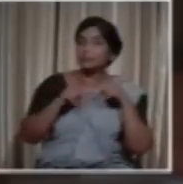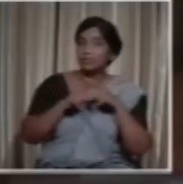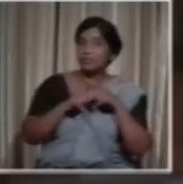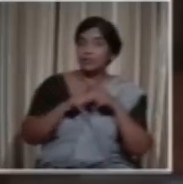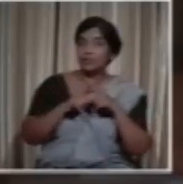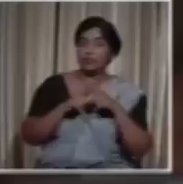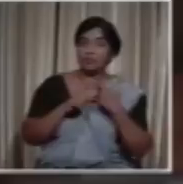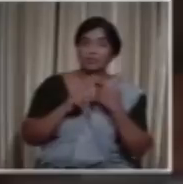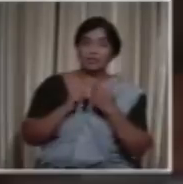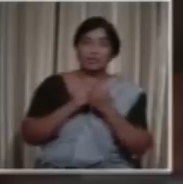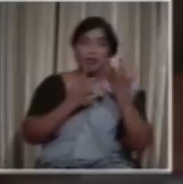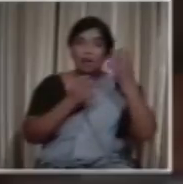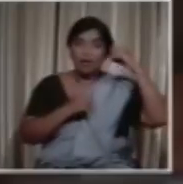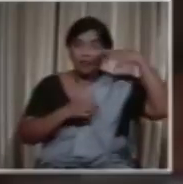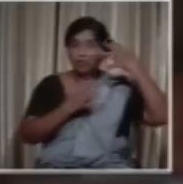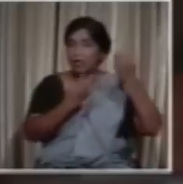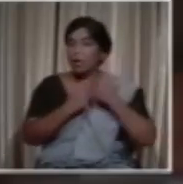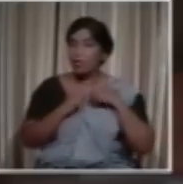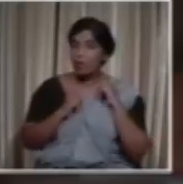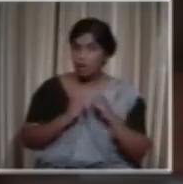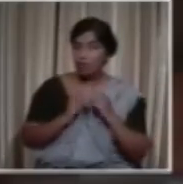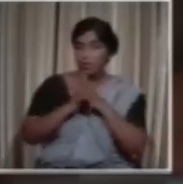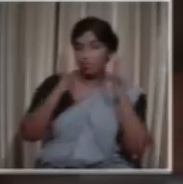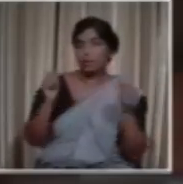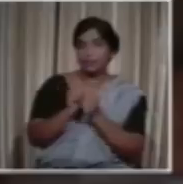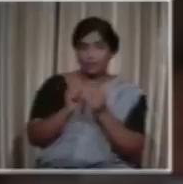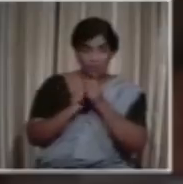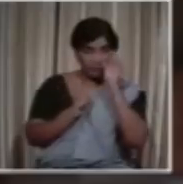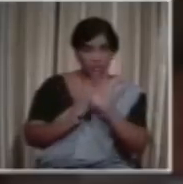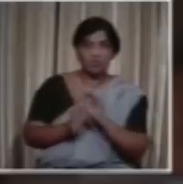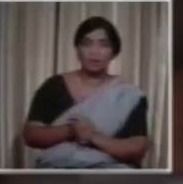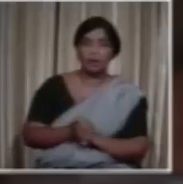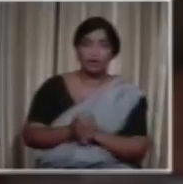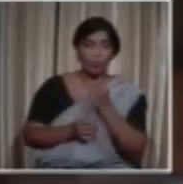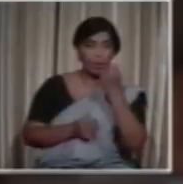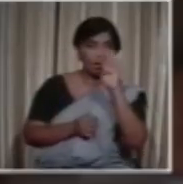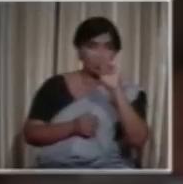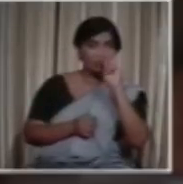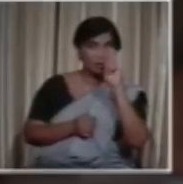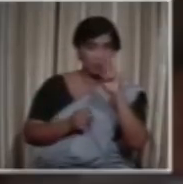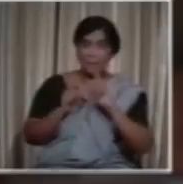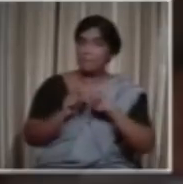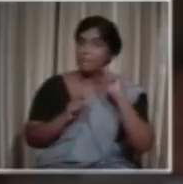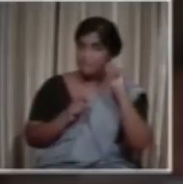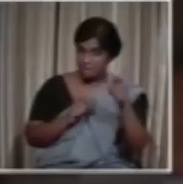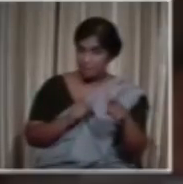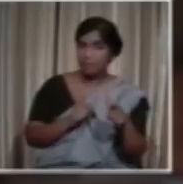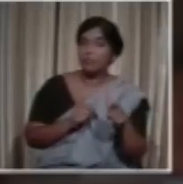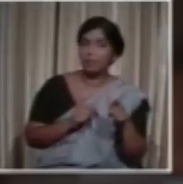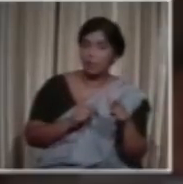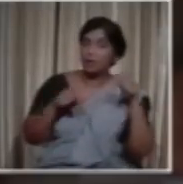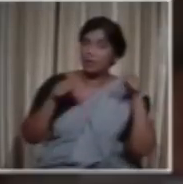ඉලෙක්ට්‍රිසිටි එක ලබා ගන්න ආකාරය පිළිබඳව වැඩිදුර කටයුතු කරන්න රුපියල් 43ක් අපි ගෙවන